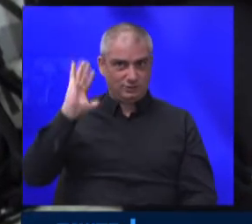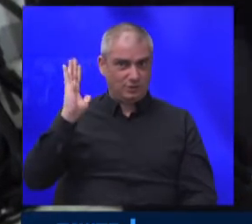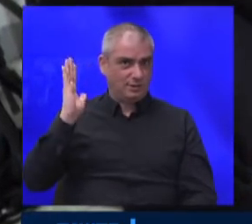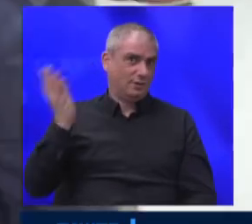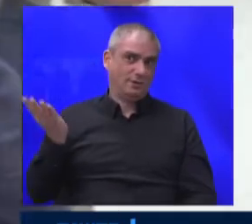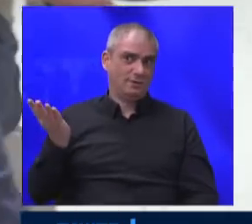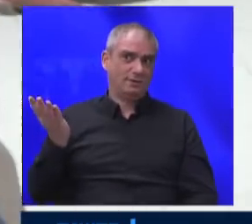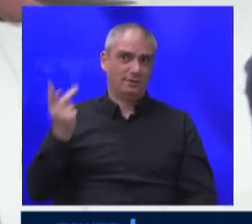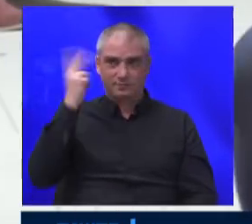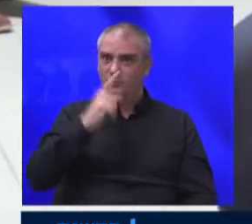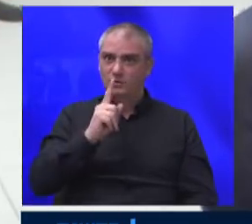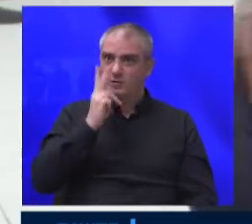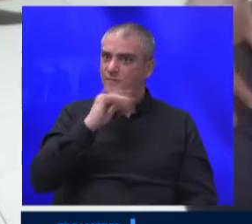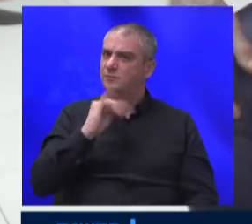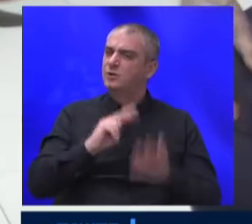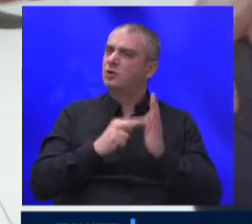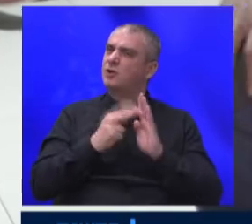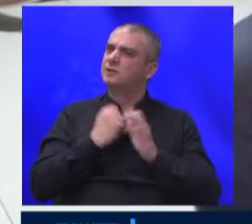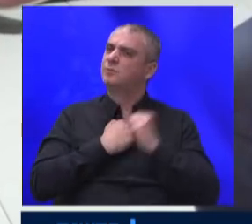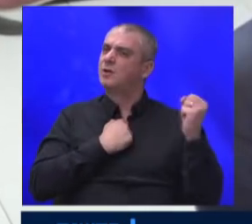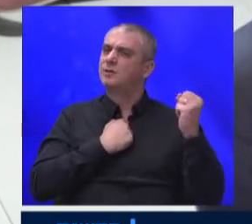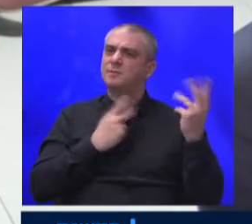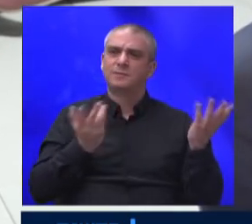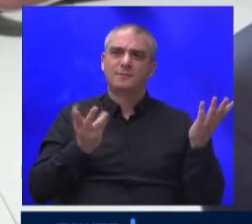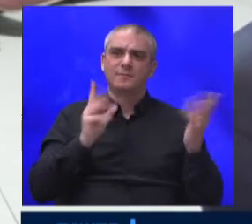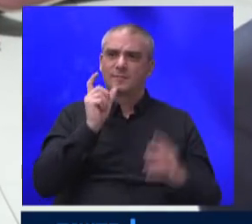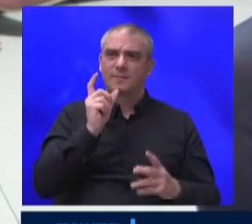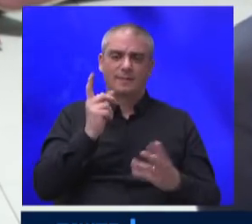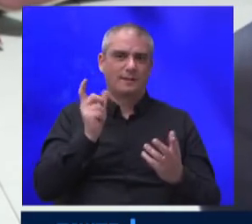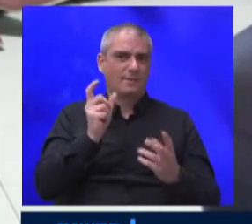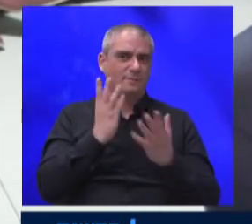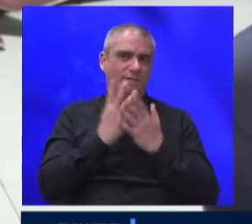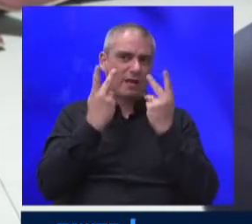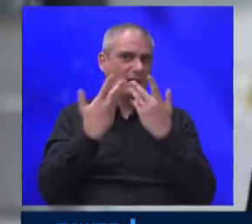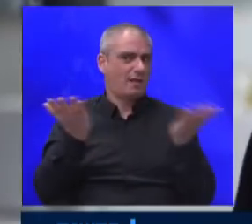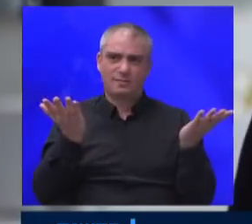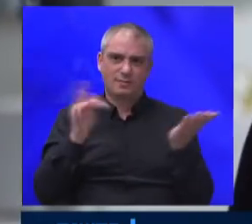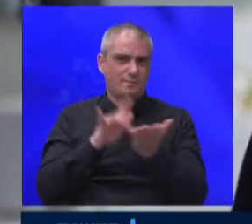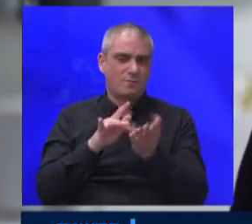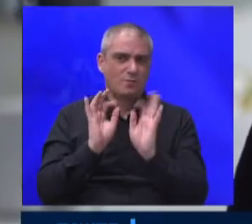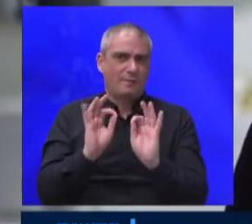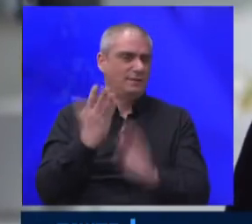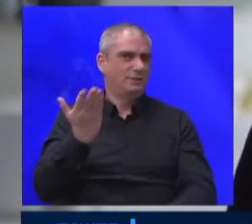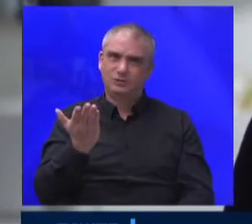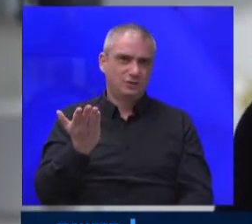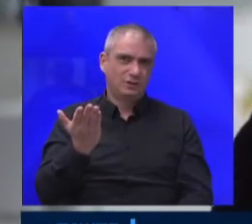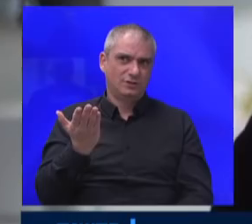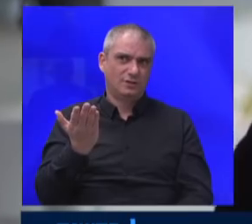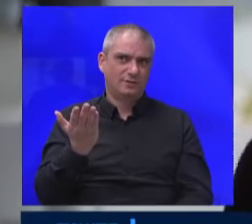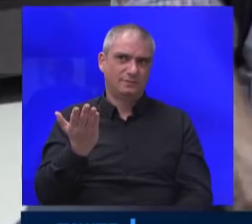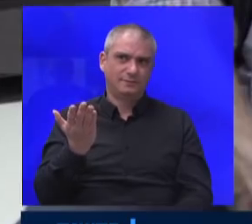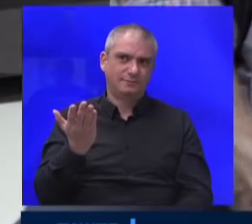מה זה תוכנית לשמאלנים. גם ניתו, המילים איבדו מהערך, מהמקום האמיתי שלהם. מי שלא